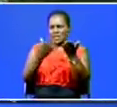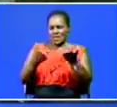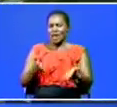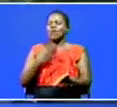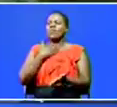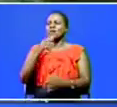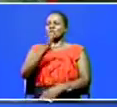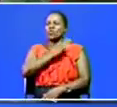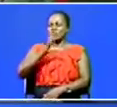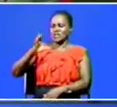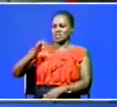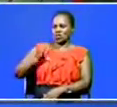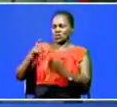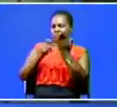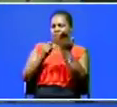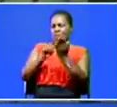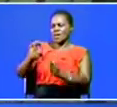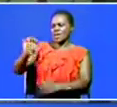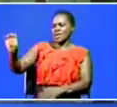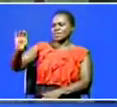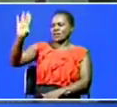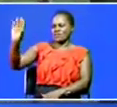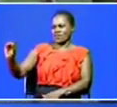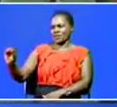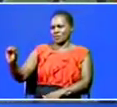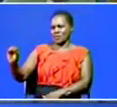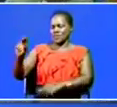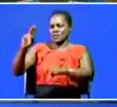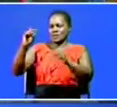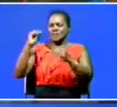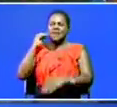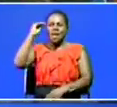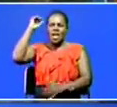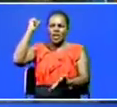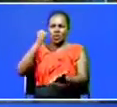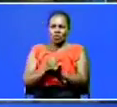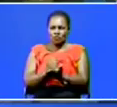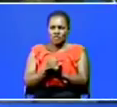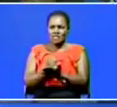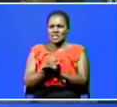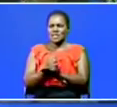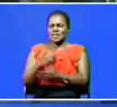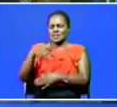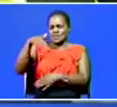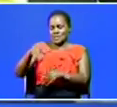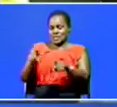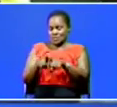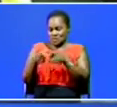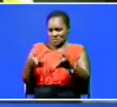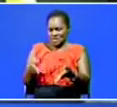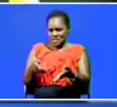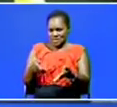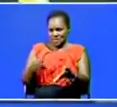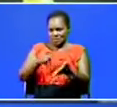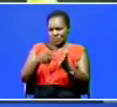ya Kamisheni ya Kiswahili ya Afrika Mashariki Kakama, yenye makao makuu visiwani Zanzibar. Mswada huu umeandaliwa na